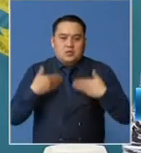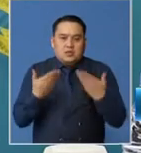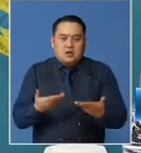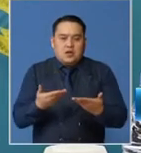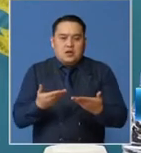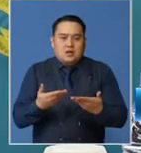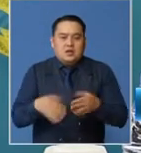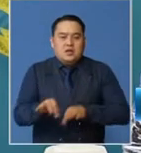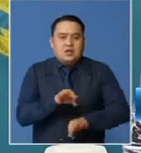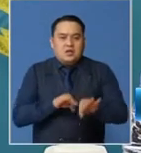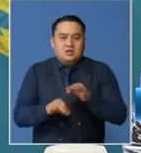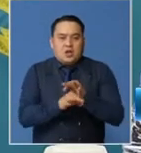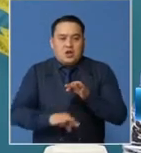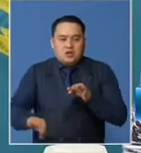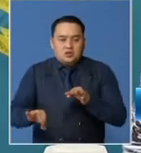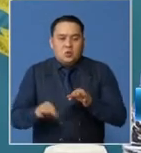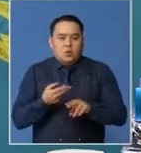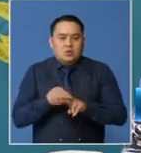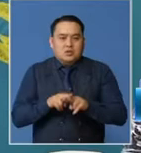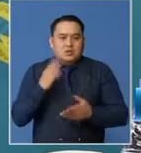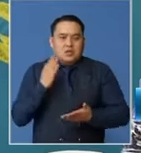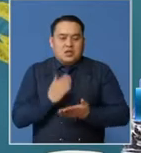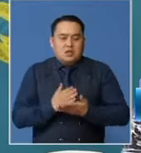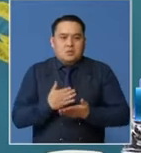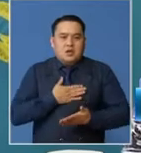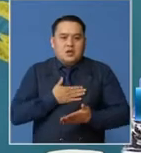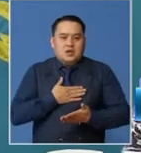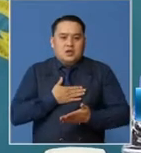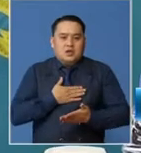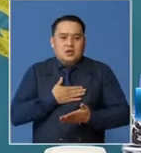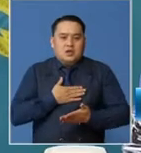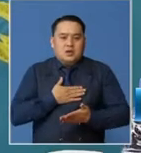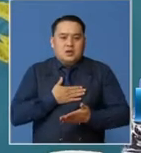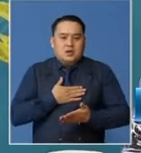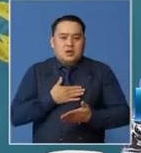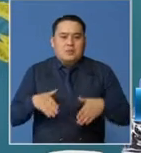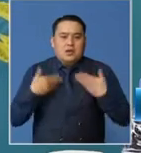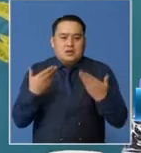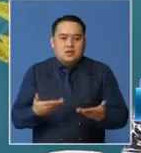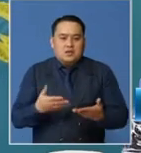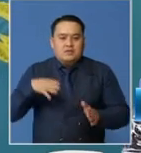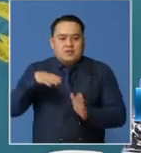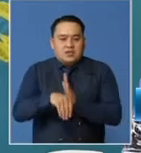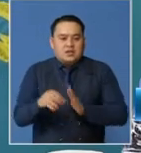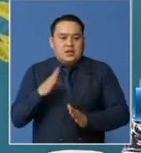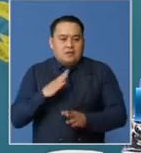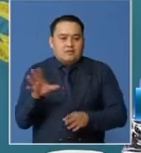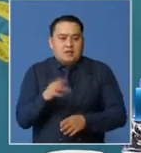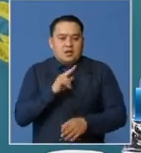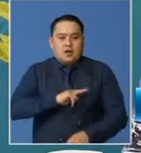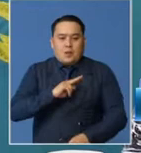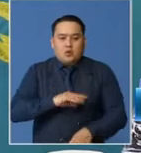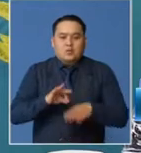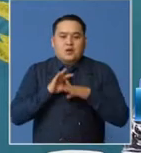по инженерным сетям то же самое есть. Мы уже тоже предложения свои внесли. В целом работа